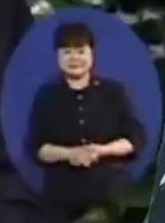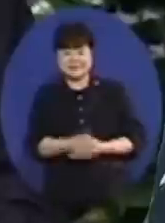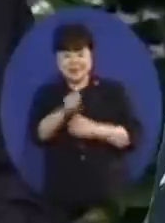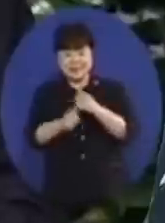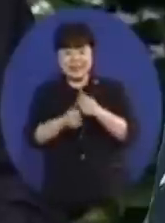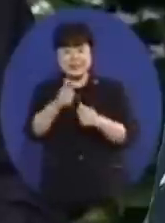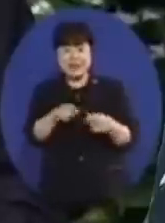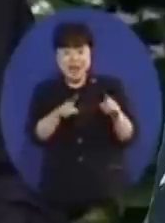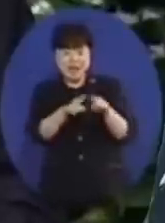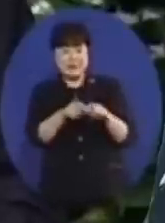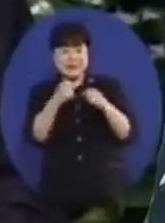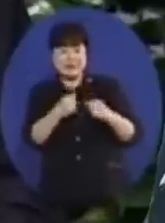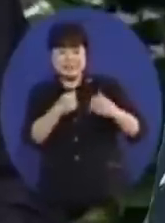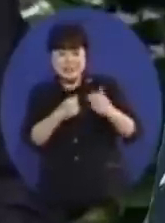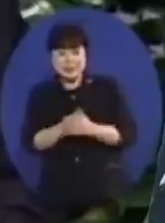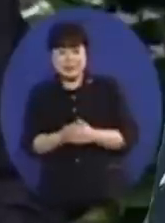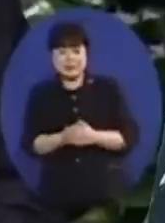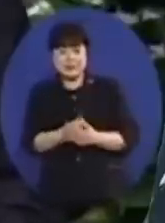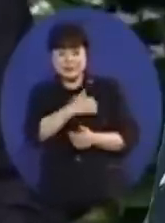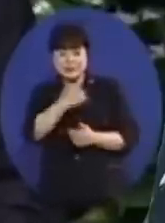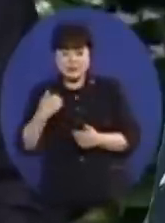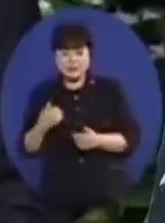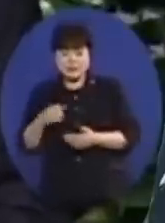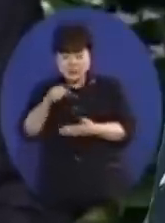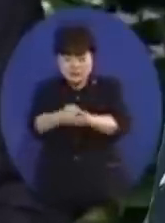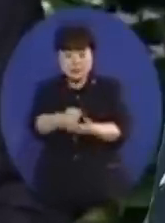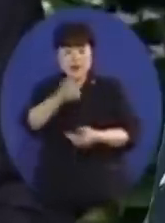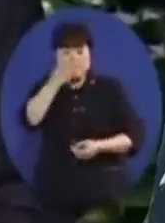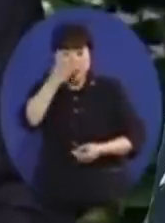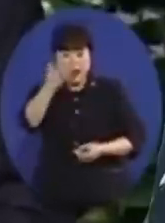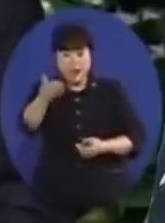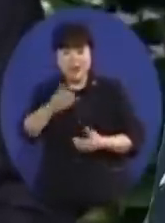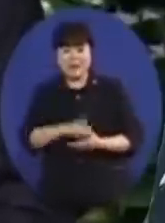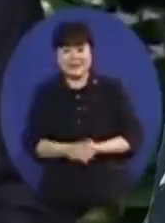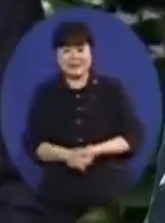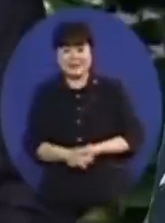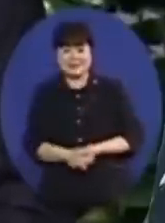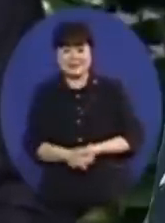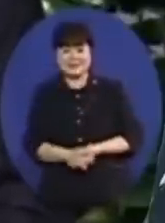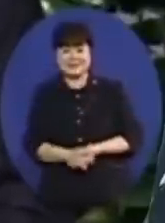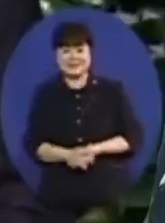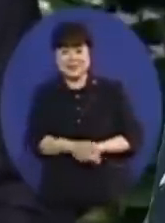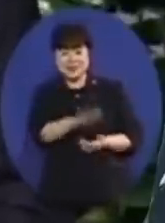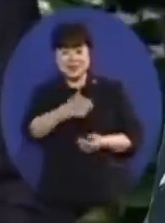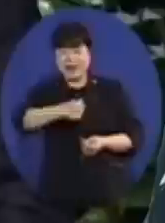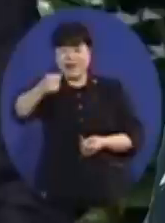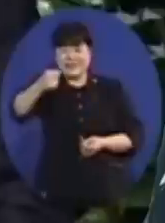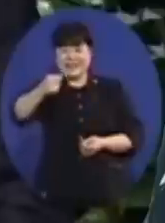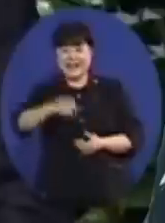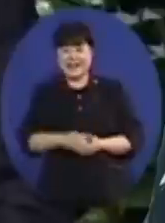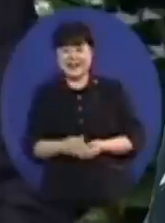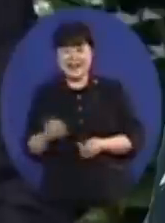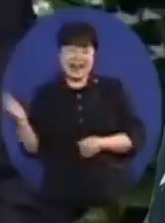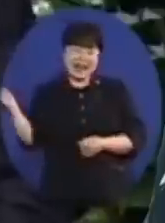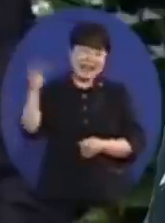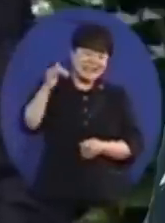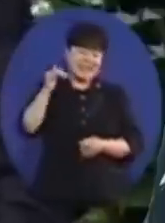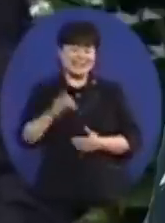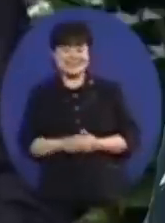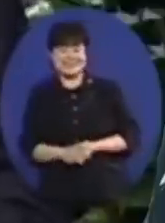하나님이 같이 계심으로 우리는 능히 들어 점령할 수 있다 우리 것이다 하자